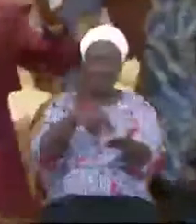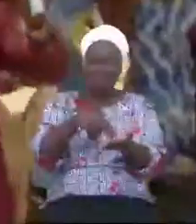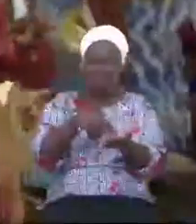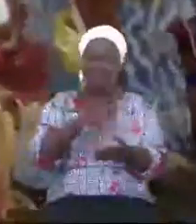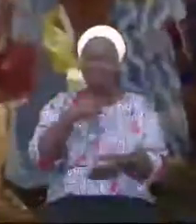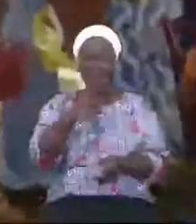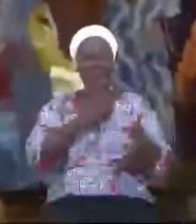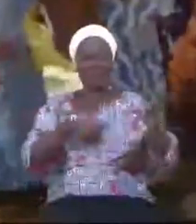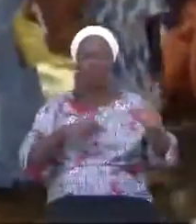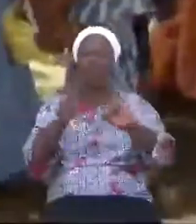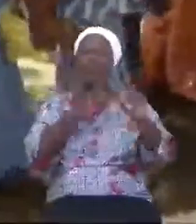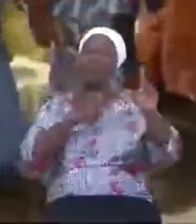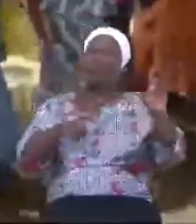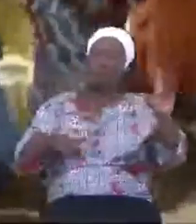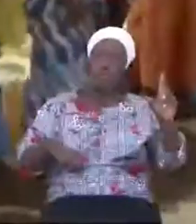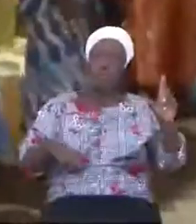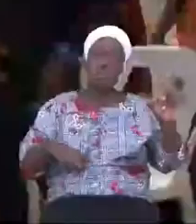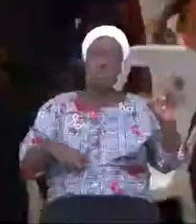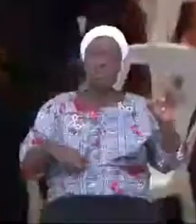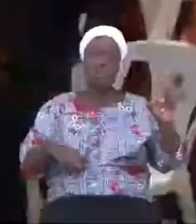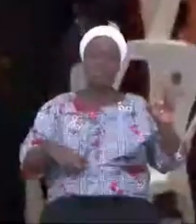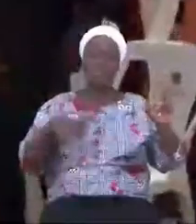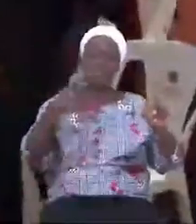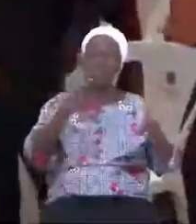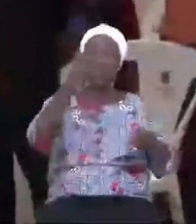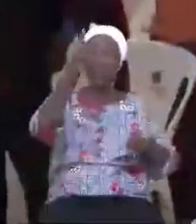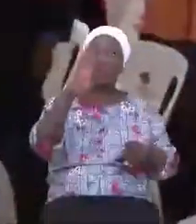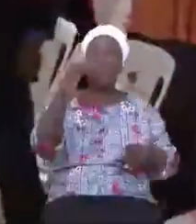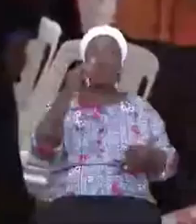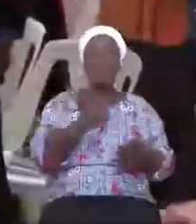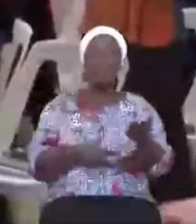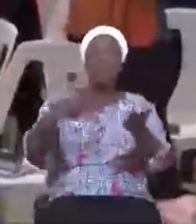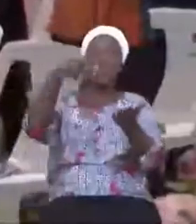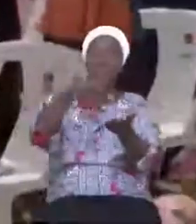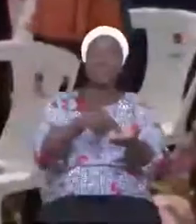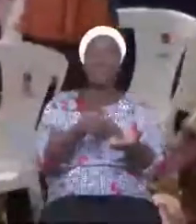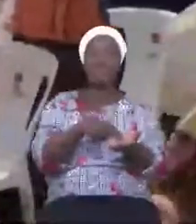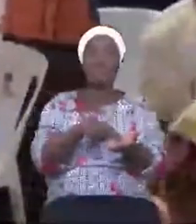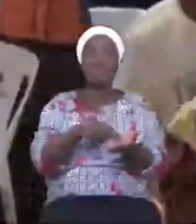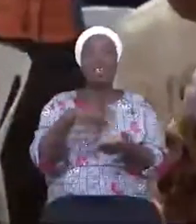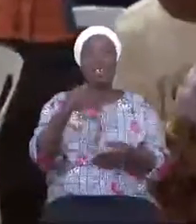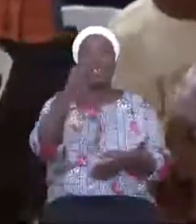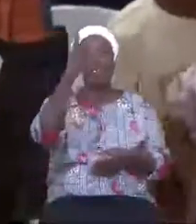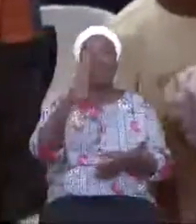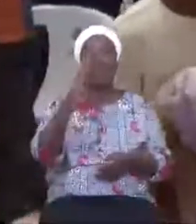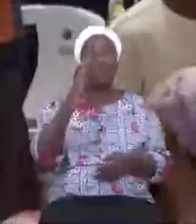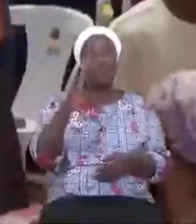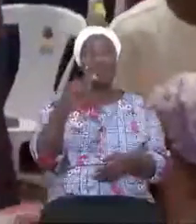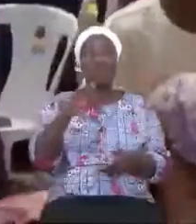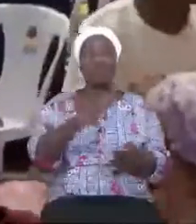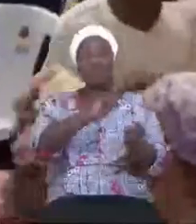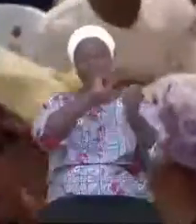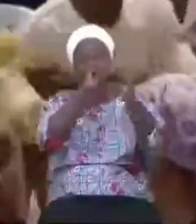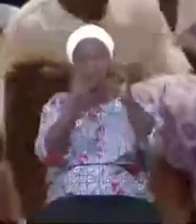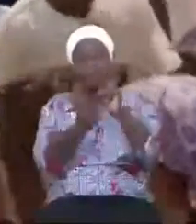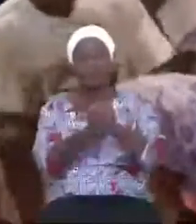au Seigneur. Ô Seigneur, le Dieu de la résurrection, le Dieu de la